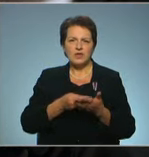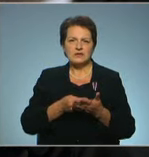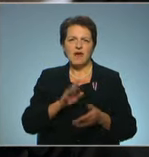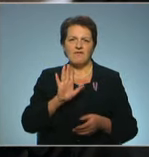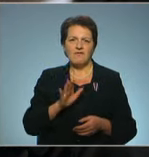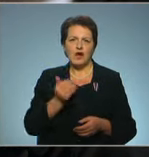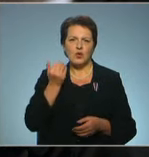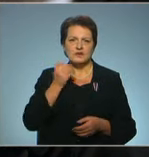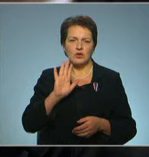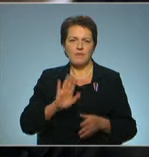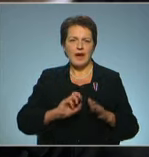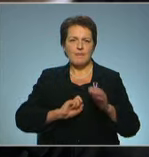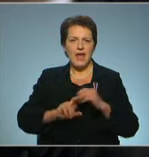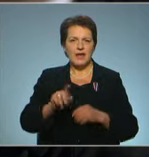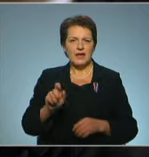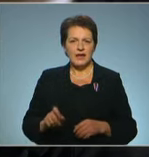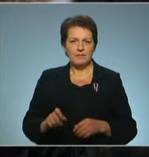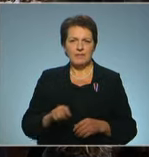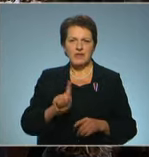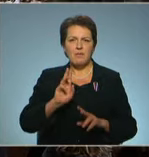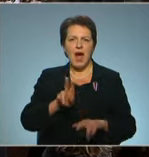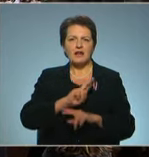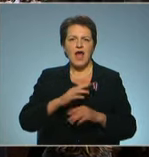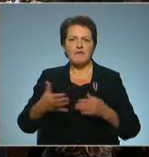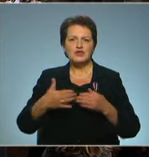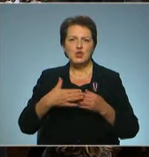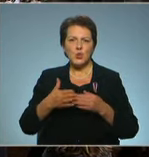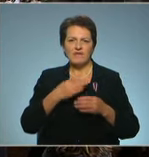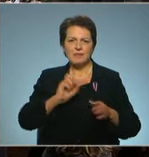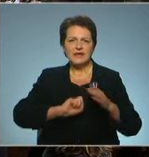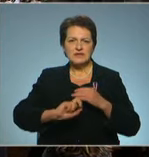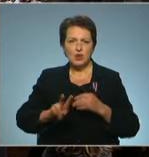par bēgļiem. Tie ir pa nāves durvīm izsprukušie.